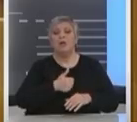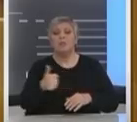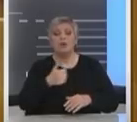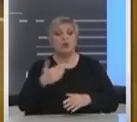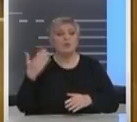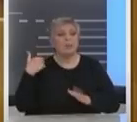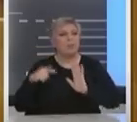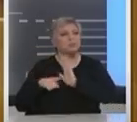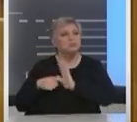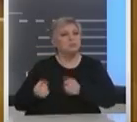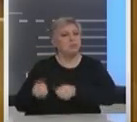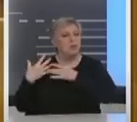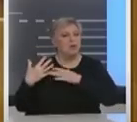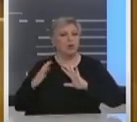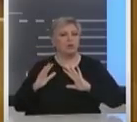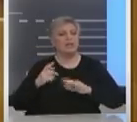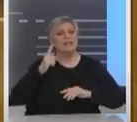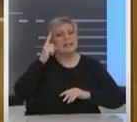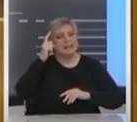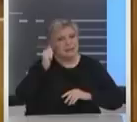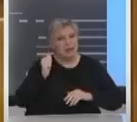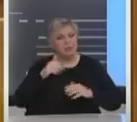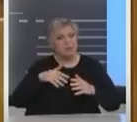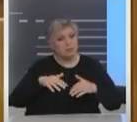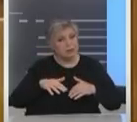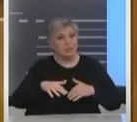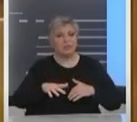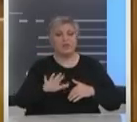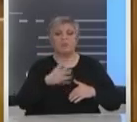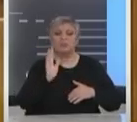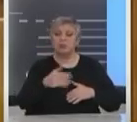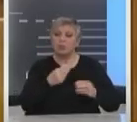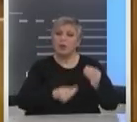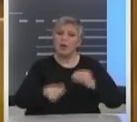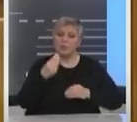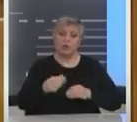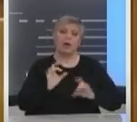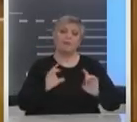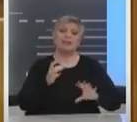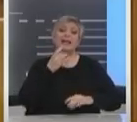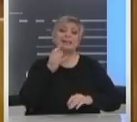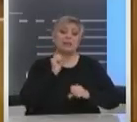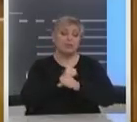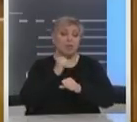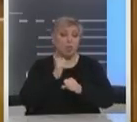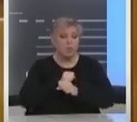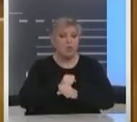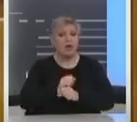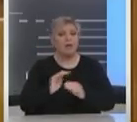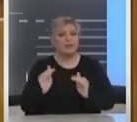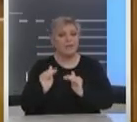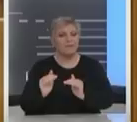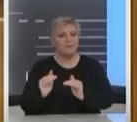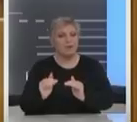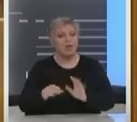χειρότερα, είναι ότι πια ξέρουμε ότι μπορούμε να έρθουν, να φέρουμε τα καλύτερα με σκληρή δουλειά, με επιμονή στο σχέδιο, σε